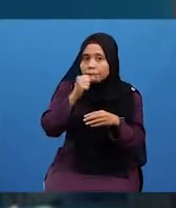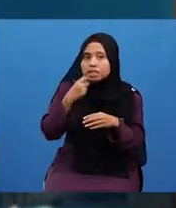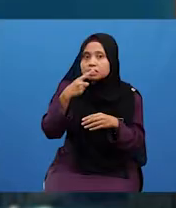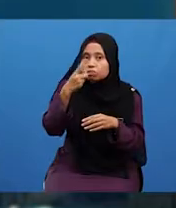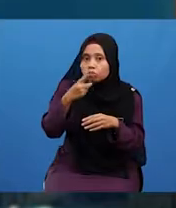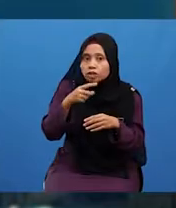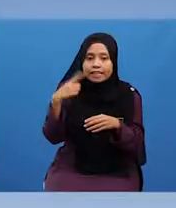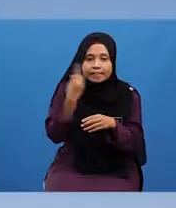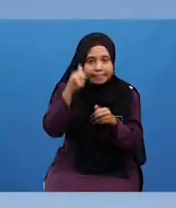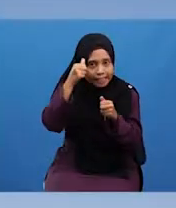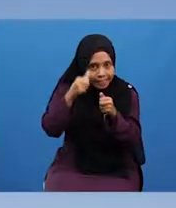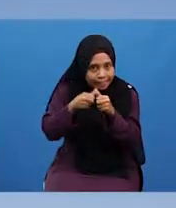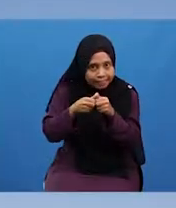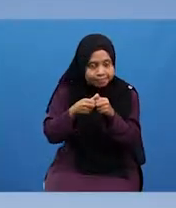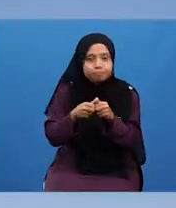untuk mengingat ya.